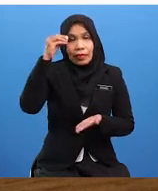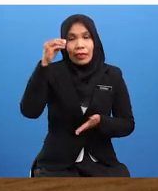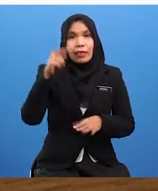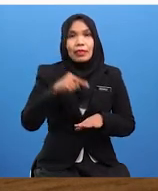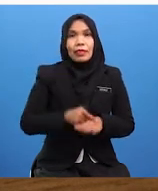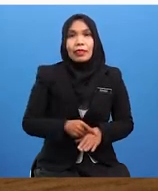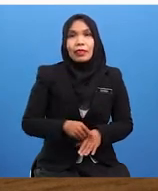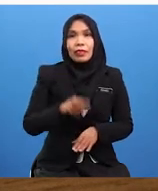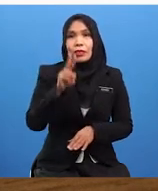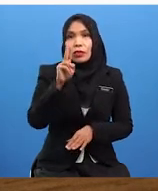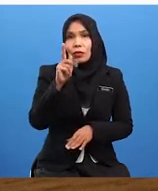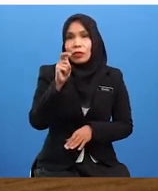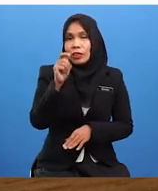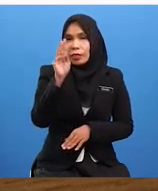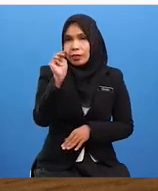Teknologi MARA